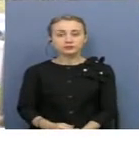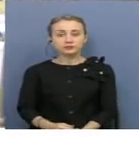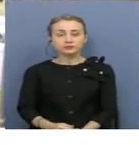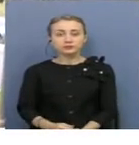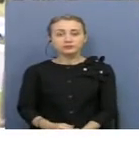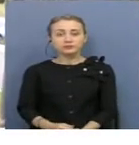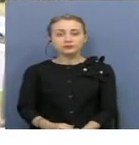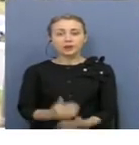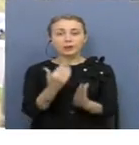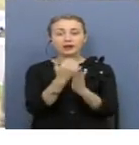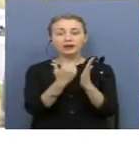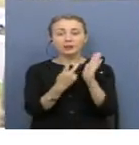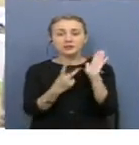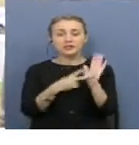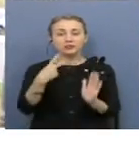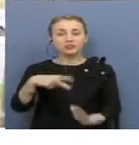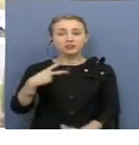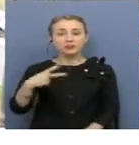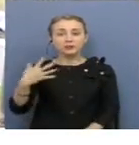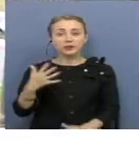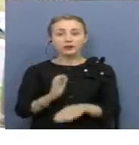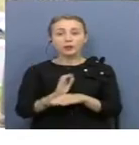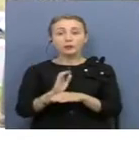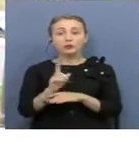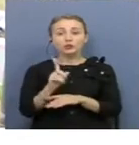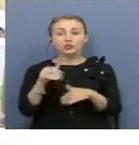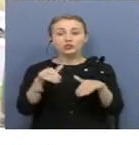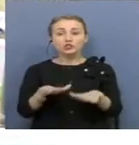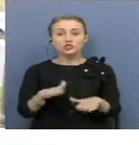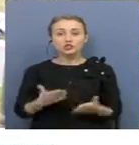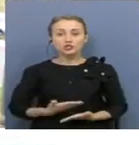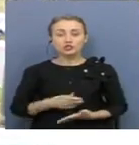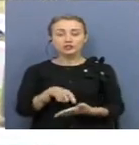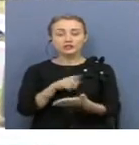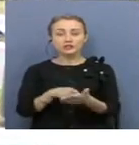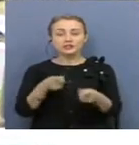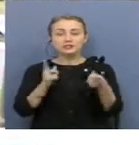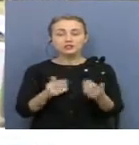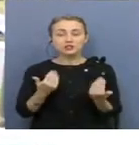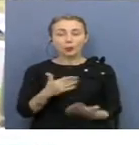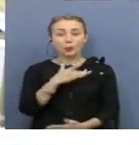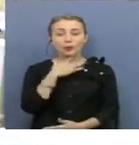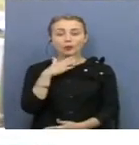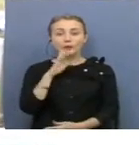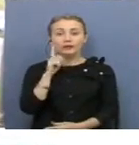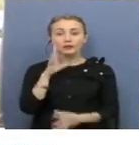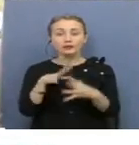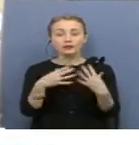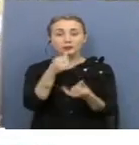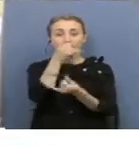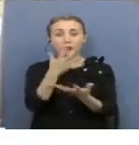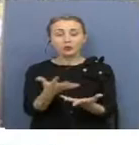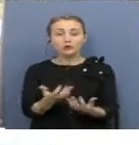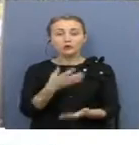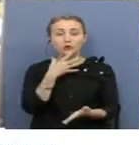есептеймін. Жақын арада осы бағдарлама бойынша өзім үй алу кезегінде тұрмын. Осы бағдарламаны таңдаған себебім бастапқы жарнамасының өте аз болуы